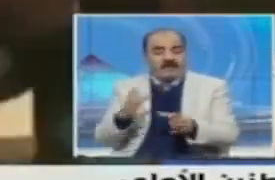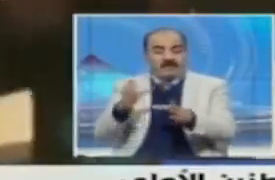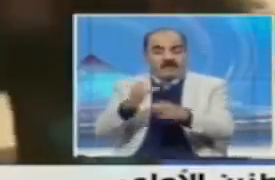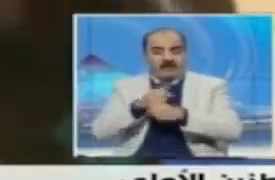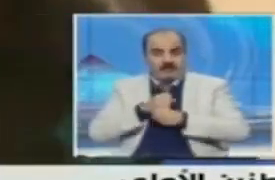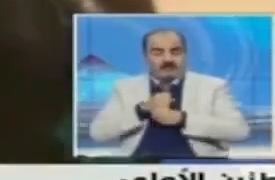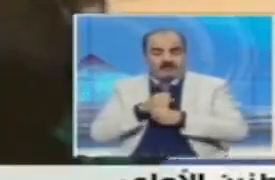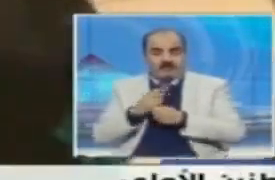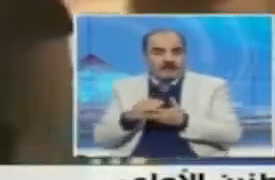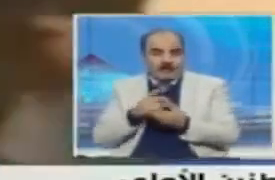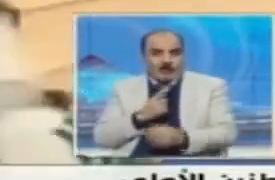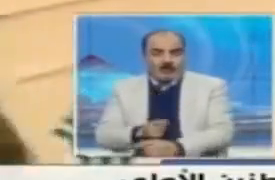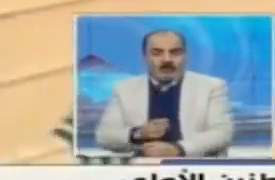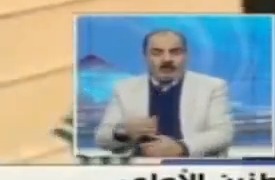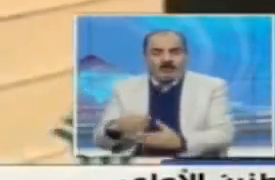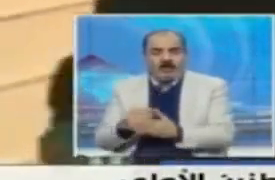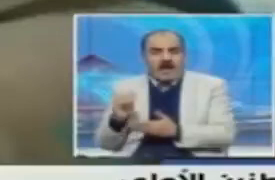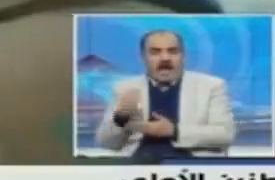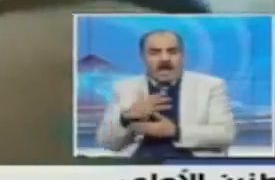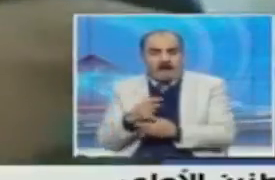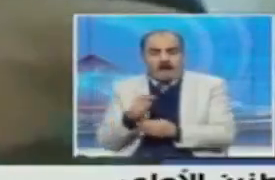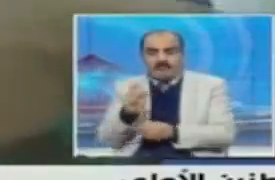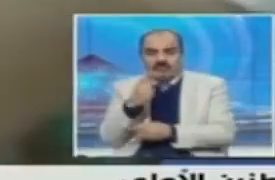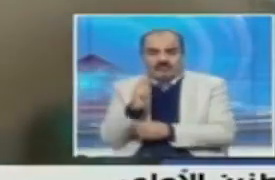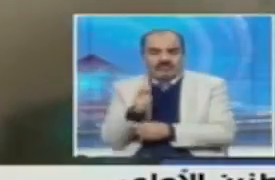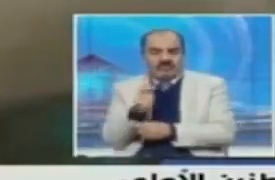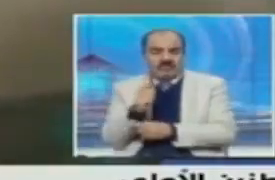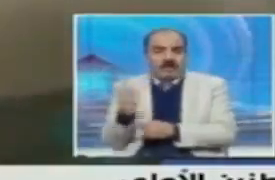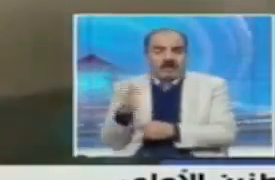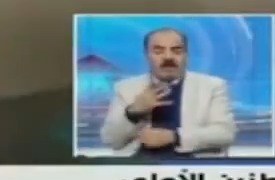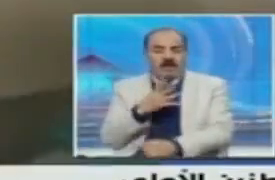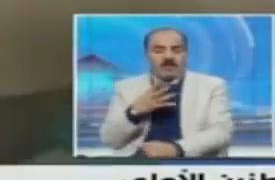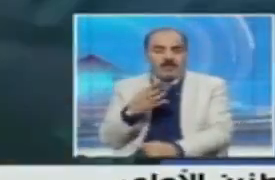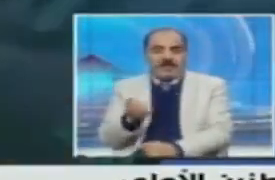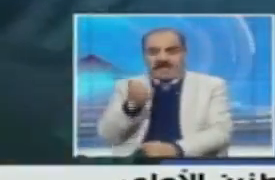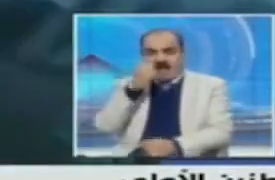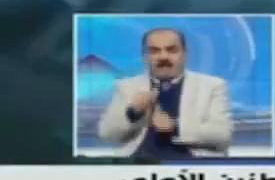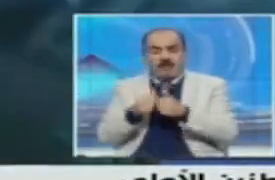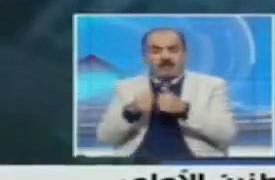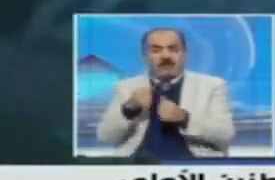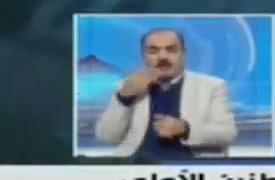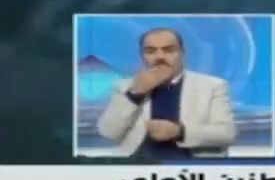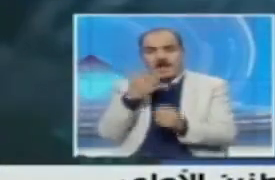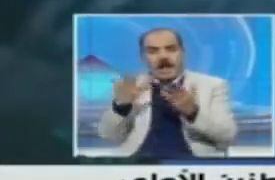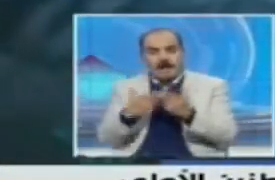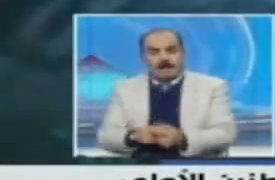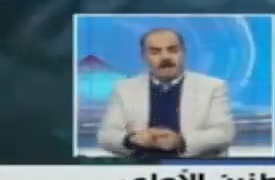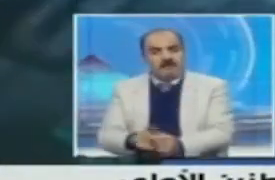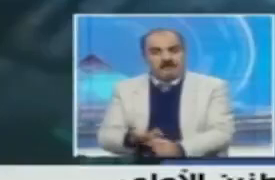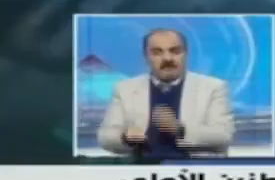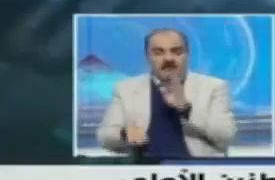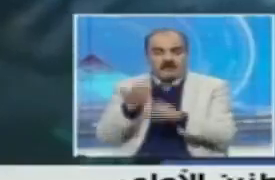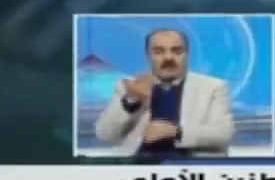الاجتماعية، يقوم التحالف بتقديم دعم شهري منتظم لـ400 ألف أسرة بتكلفة إجمالية تصل